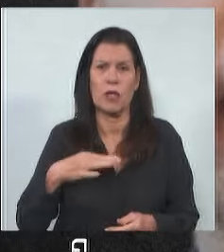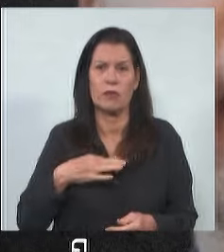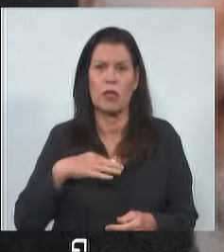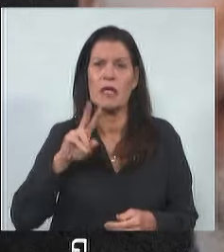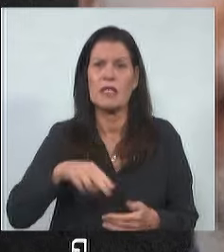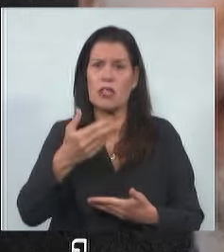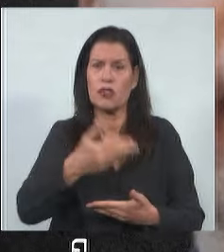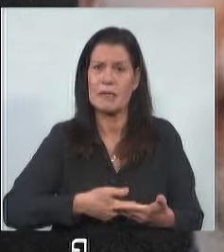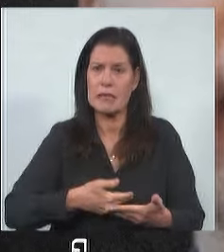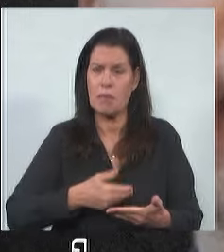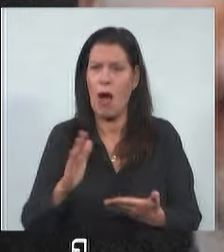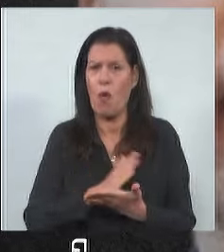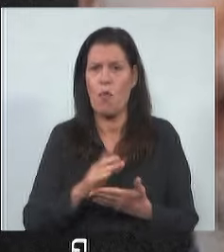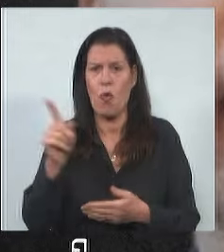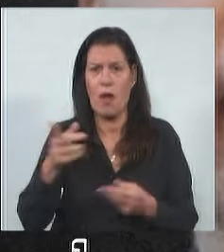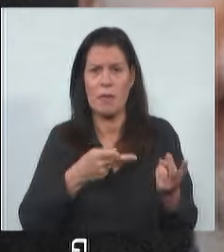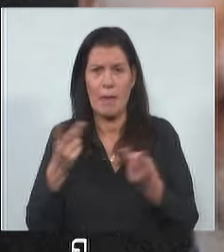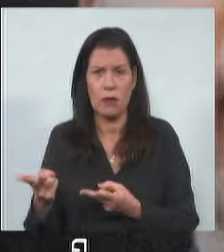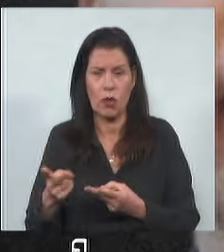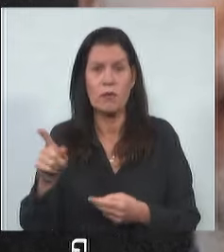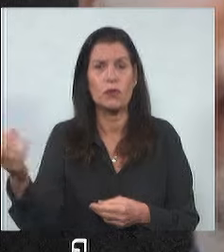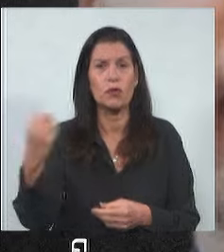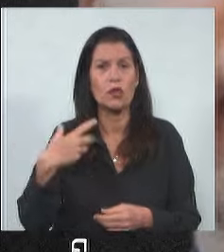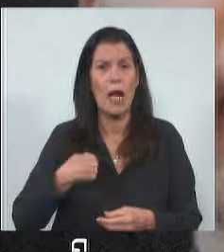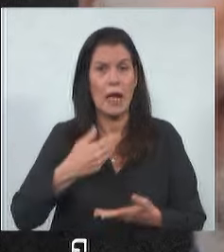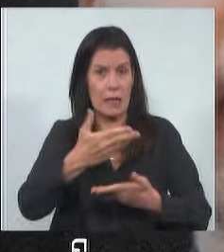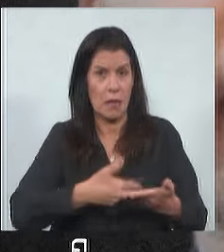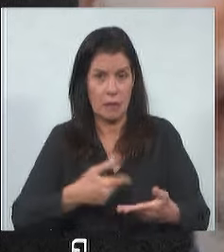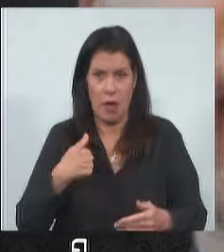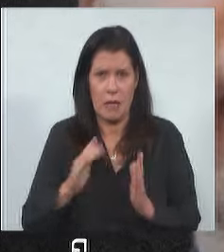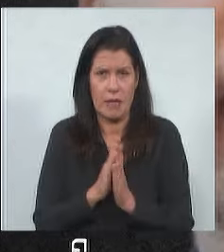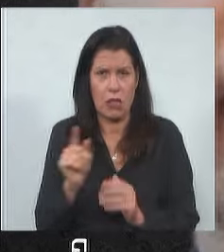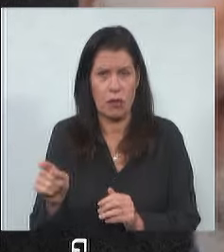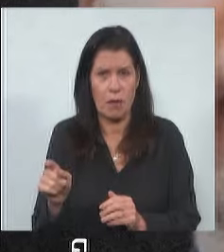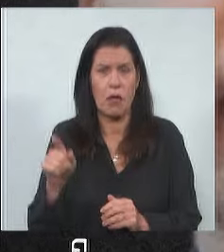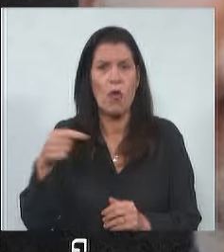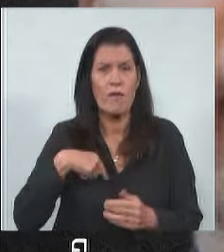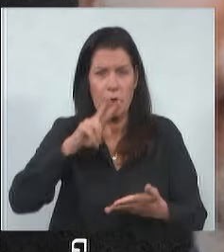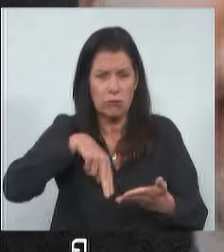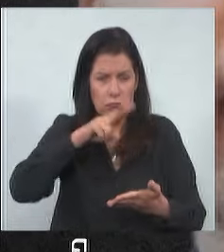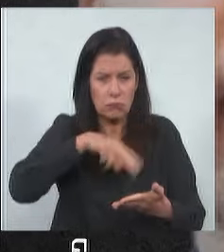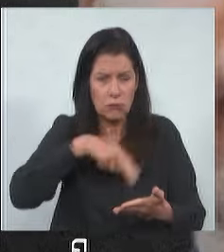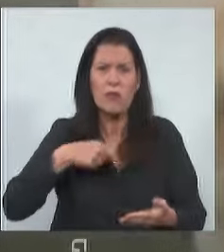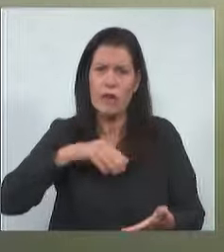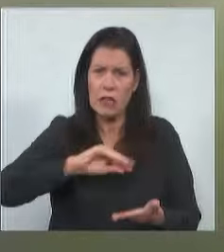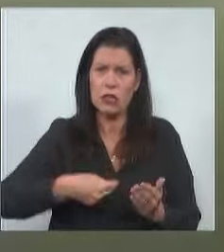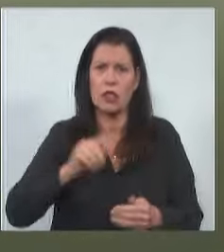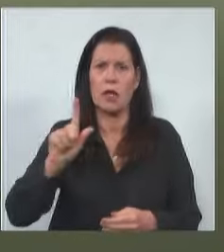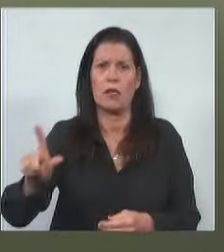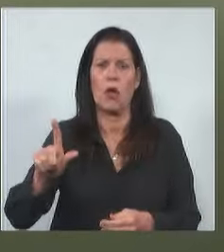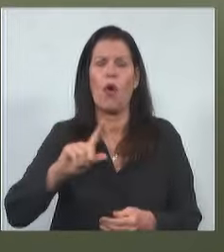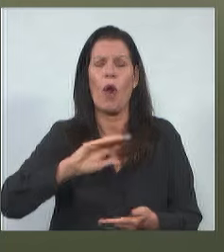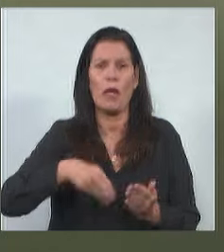בבית החולים. הוא שלח לי את המסמך לבקשתי, ואני עברתי עליו ואישרתי לו לחתום בשמי. יום אחרי